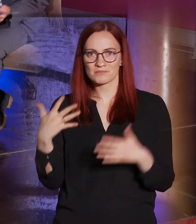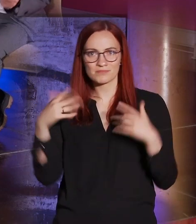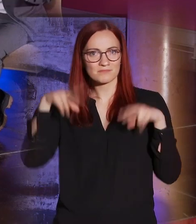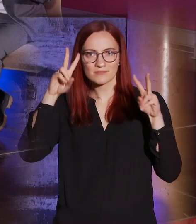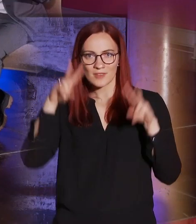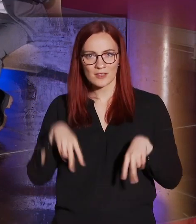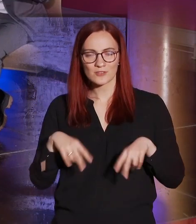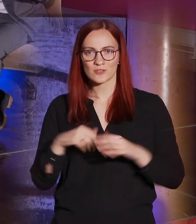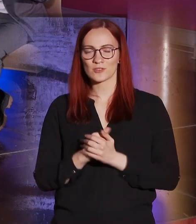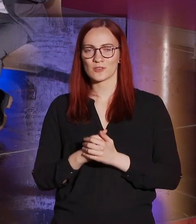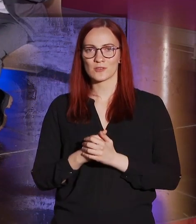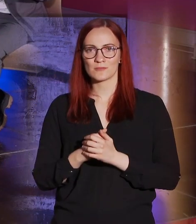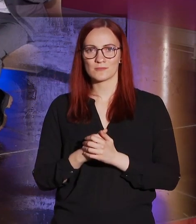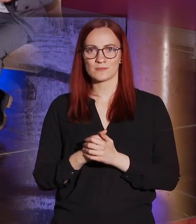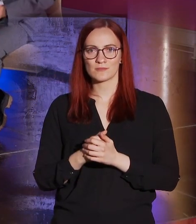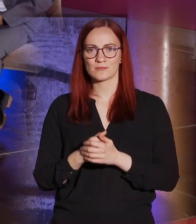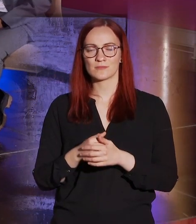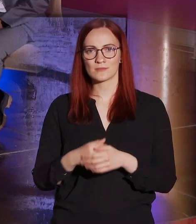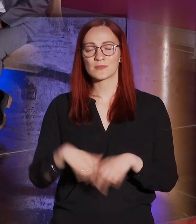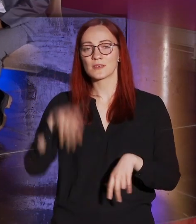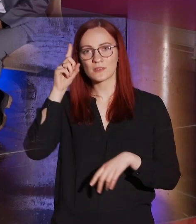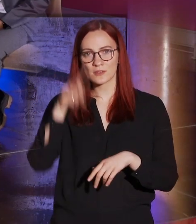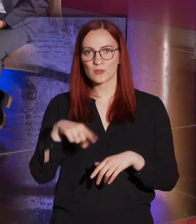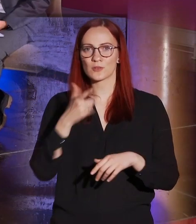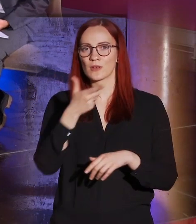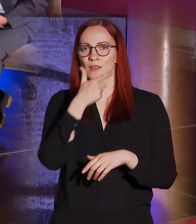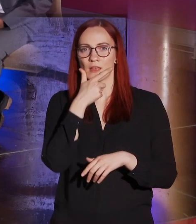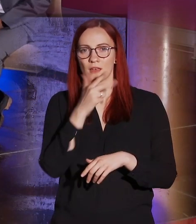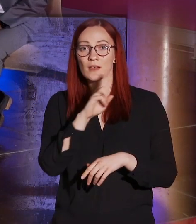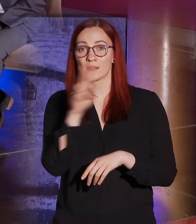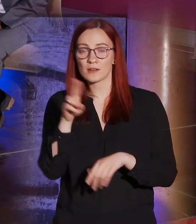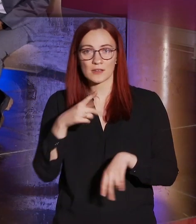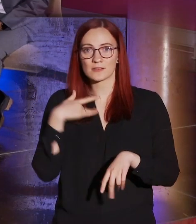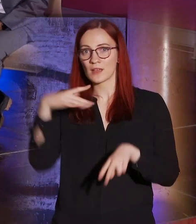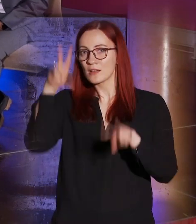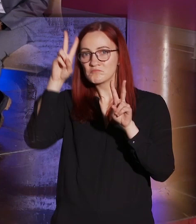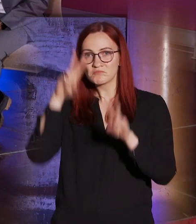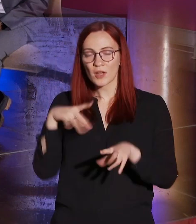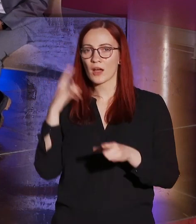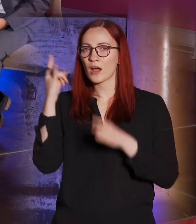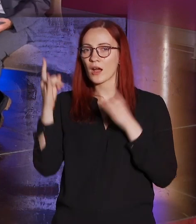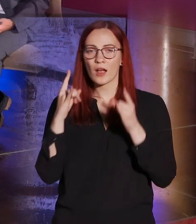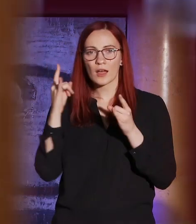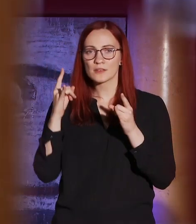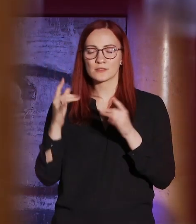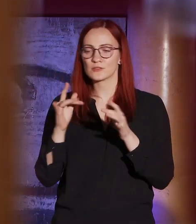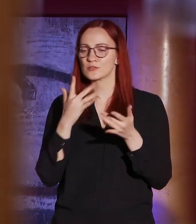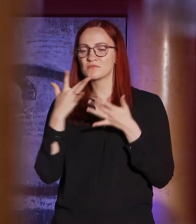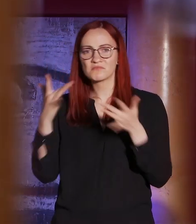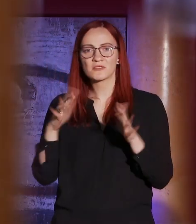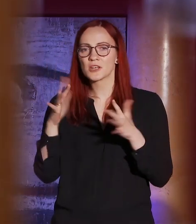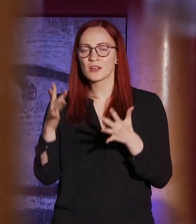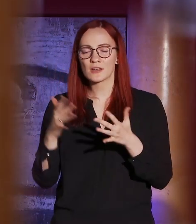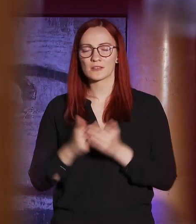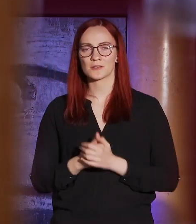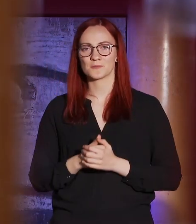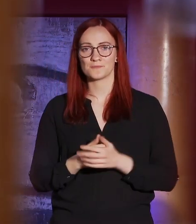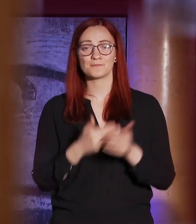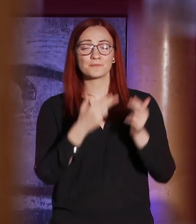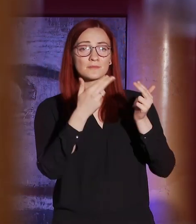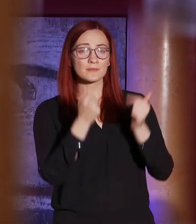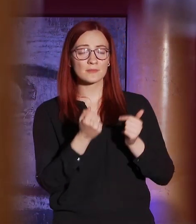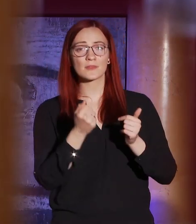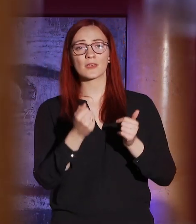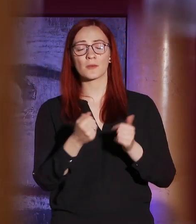aš manau, kad ir tarp mus stebinčių žmonių irgi bus tų, kurie nežino, kas yra garsinės vaizdavimas. Taip. Tai aš